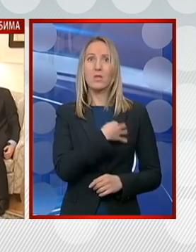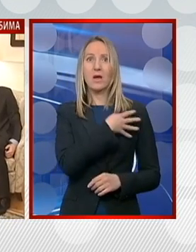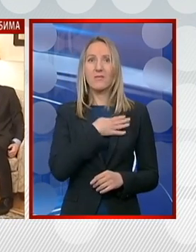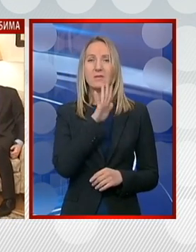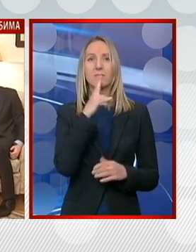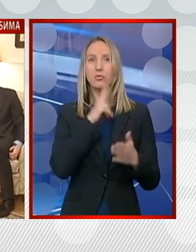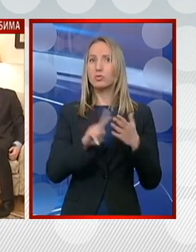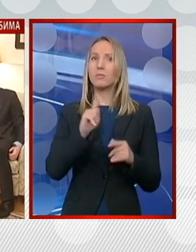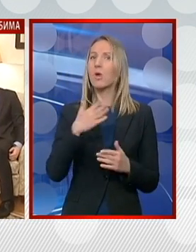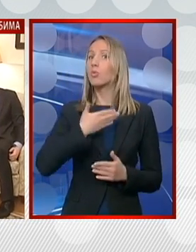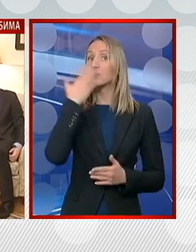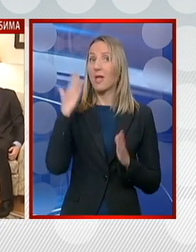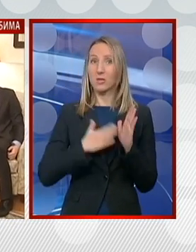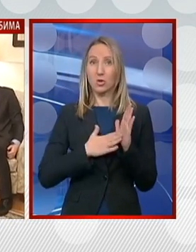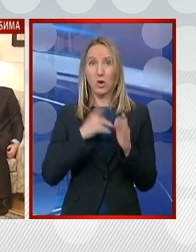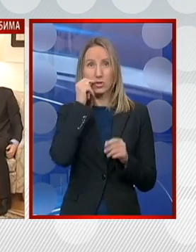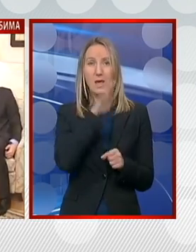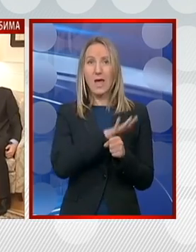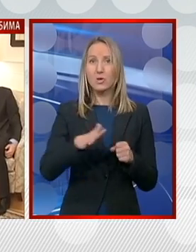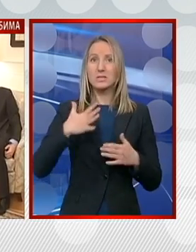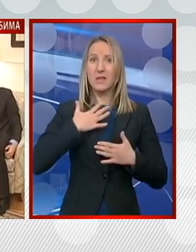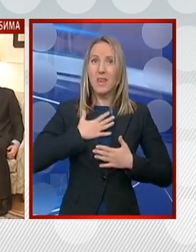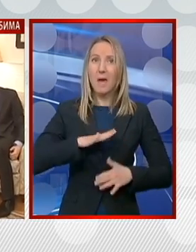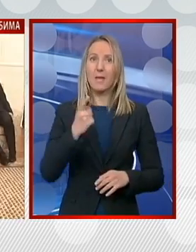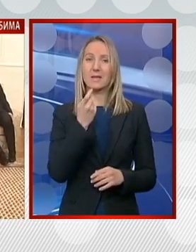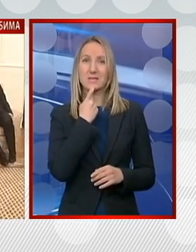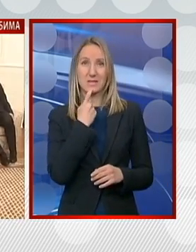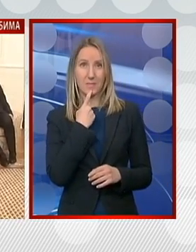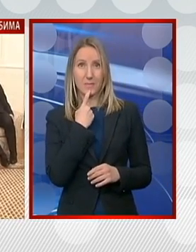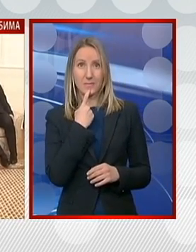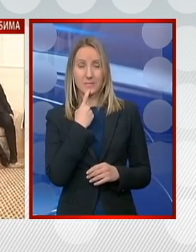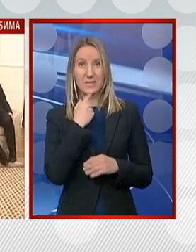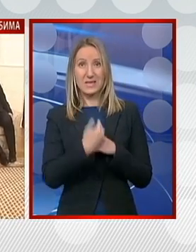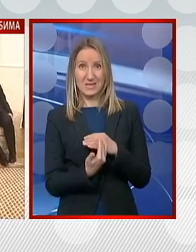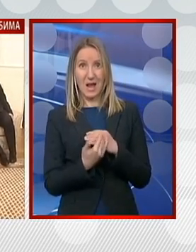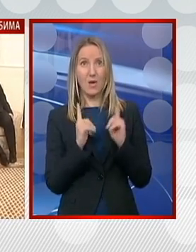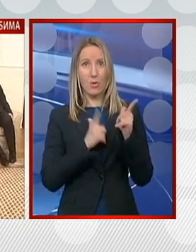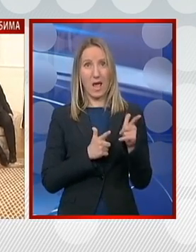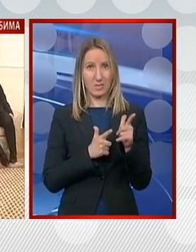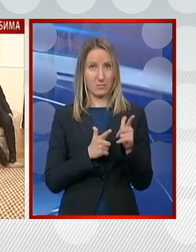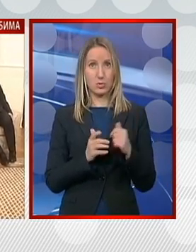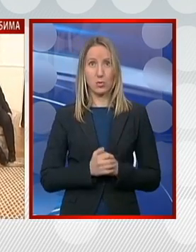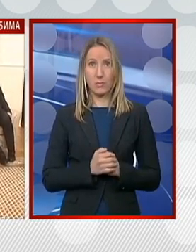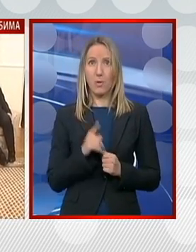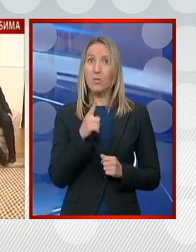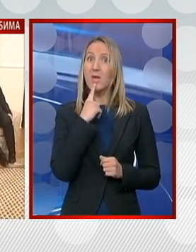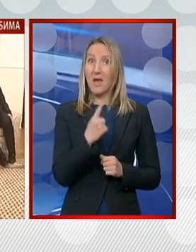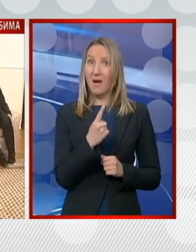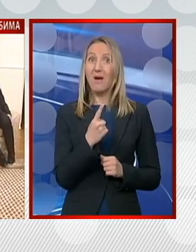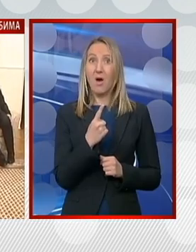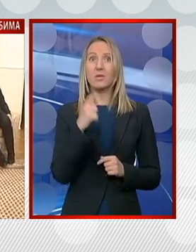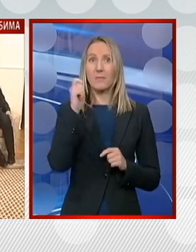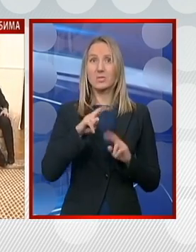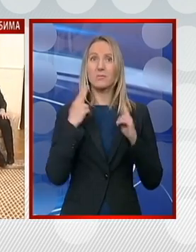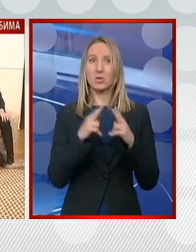tužbom nije uspjela da dokaže genocidne namere srpske strane u ratnim sukobima. On je međutim ukazao i da presuda